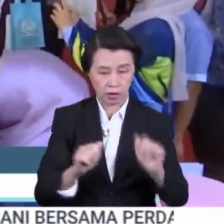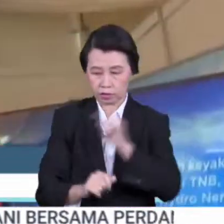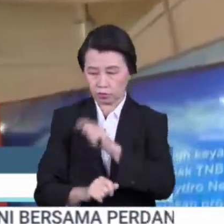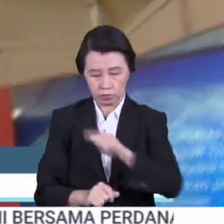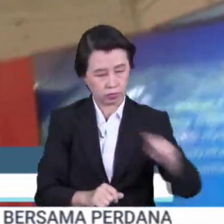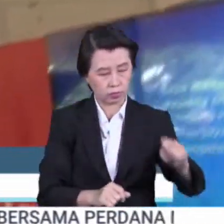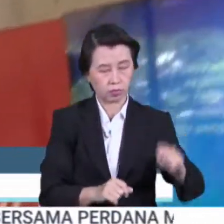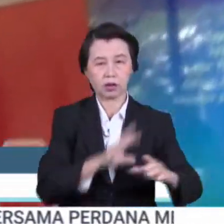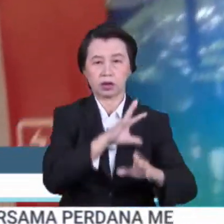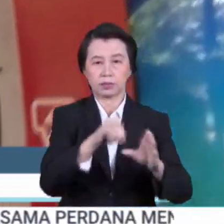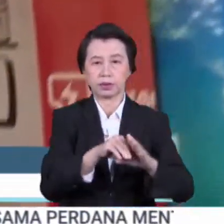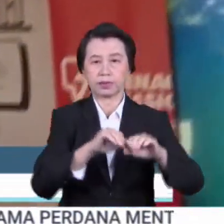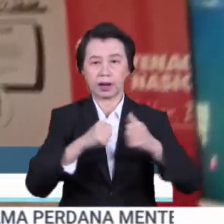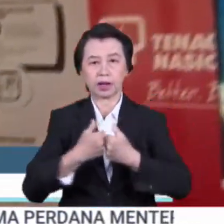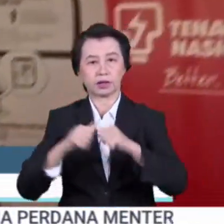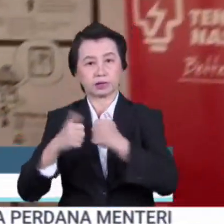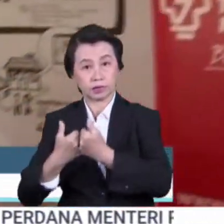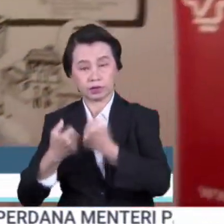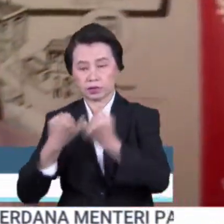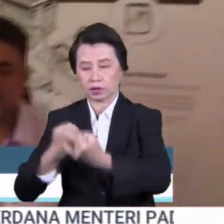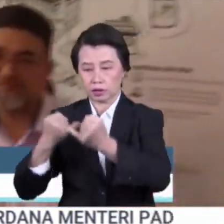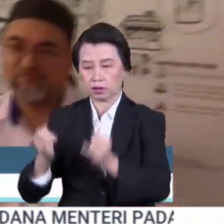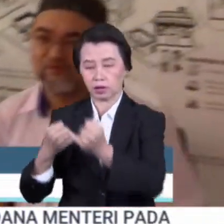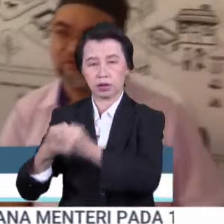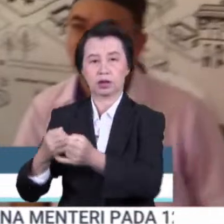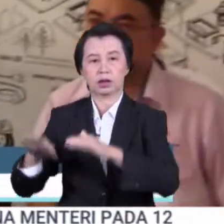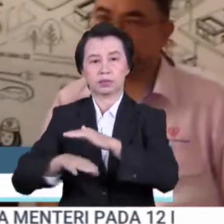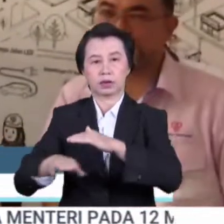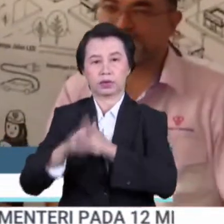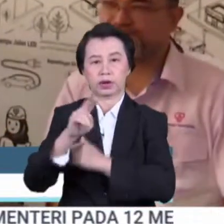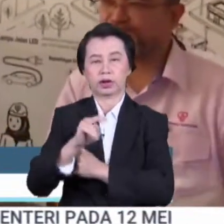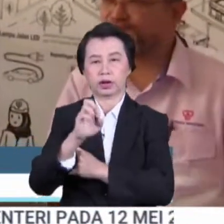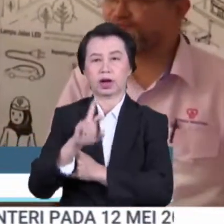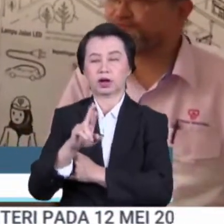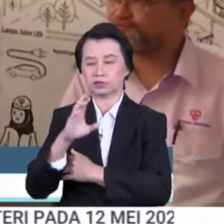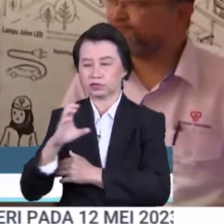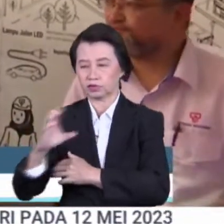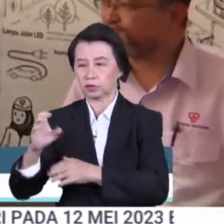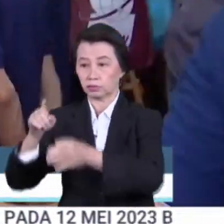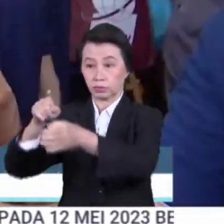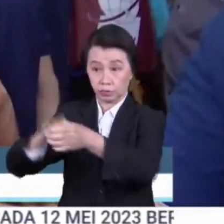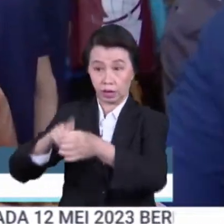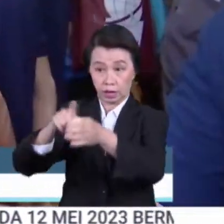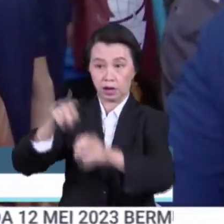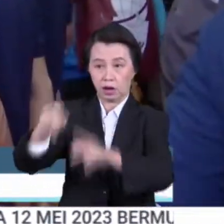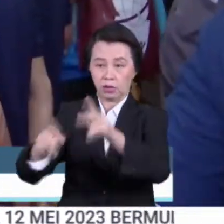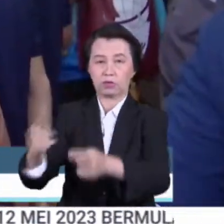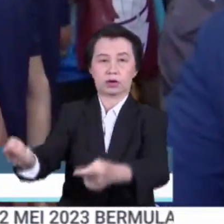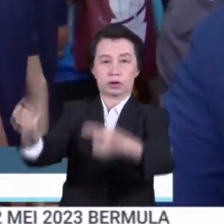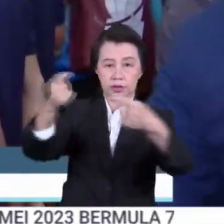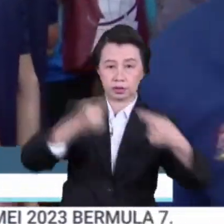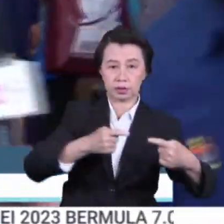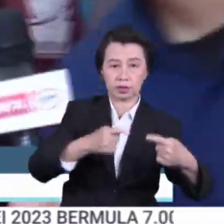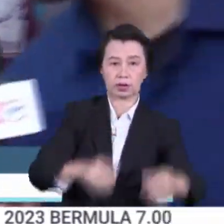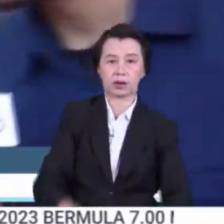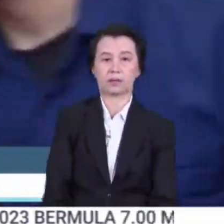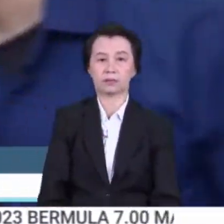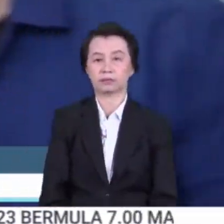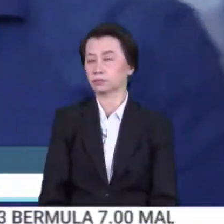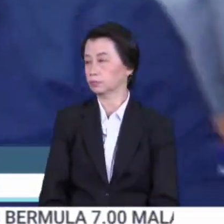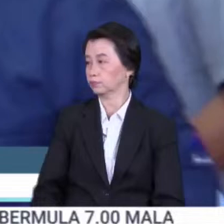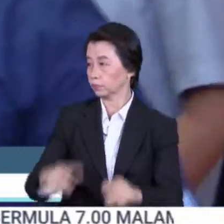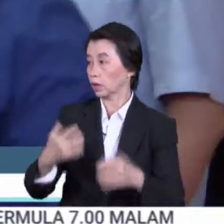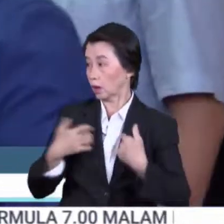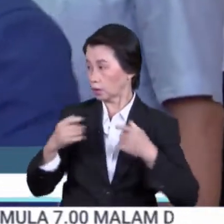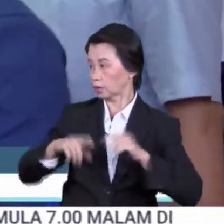melibatkan agensi-agensi dan jabatan-jabatan di bawah NRECC untuk menarik orang ramai datang ke tapak. Mungkin ada kelainan